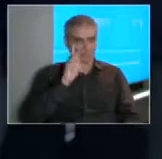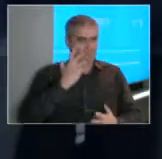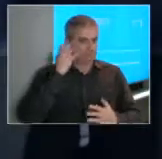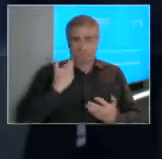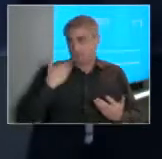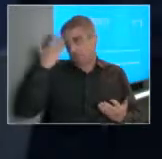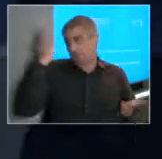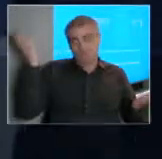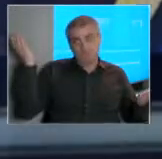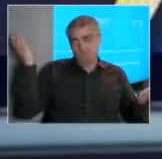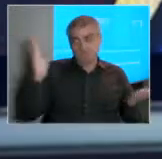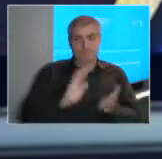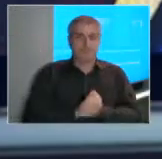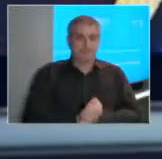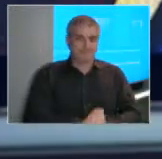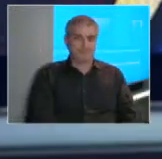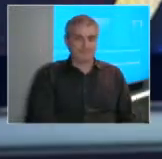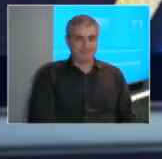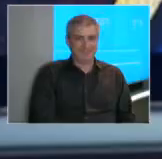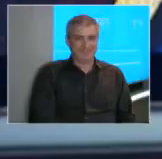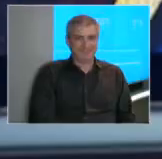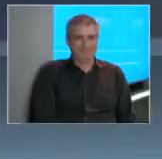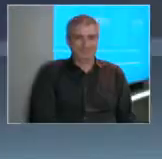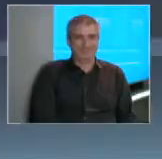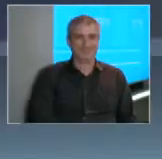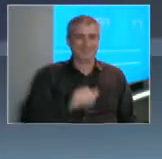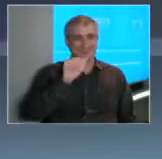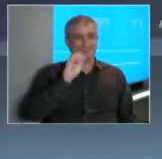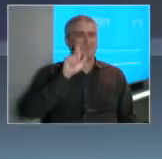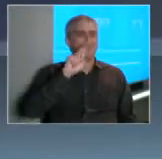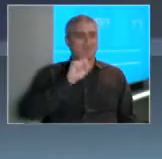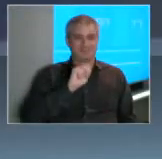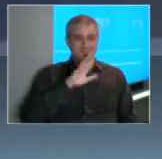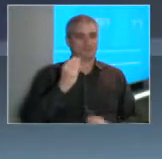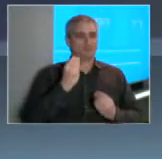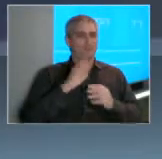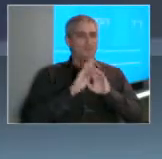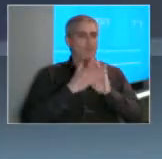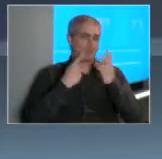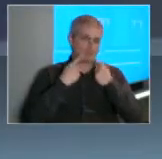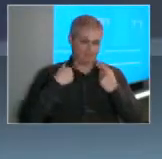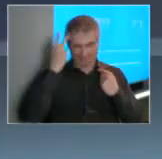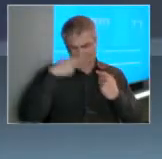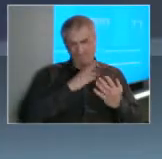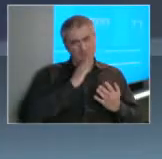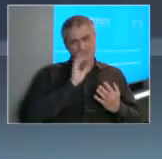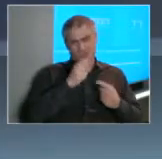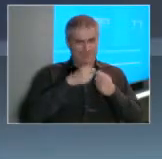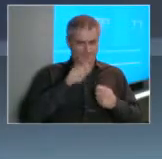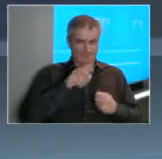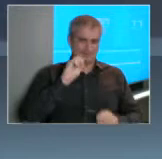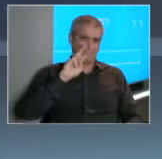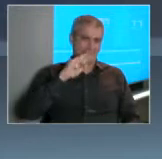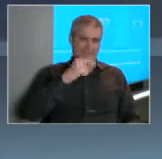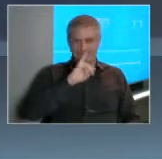במיוחד? לא מכיר. הבנתי. אומרים מילמן, תשמע, יש משהו בכל השיח הזה, ואני מבין גם את הבעיה של חבר הכנסת